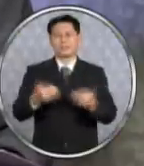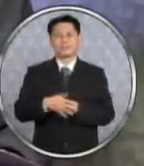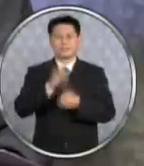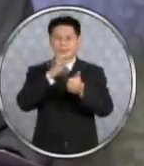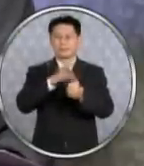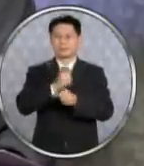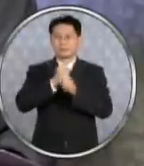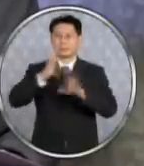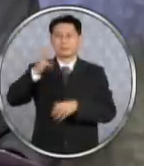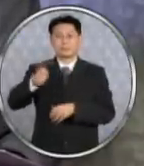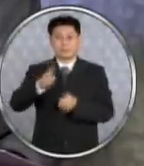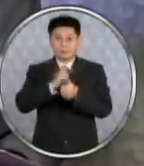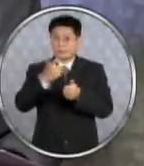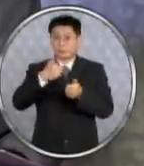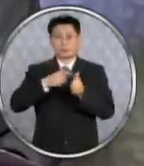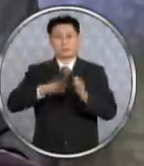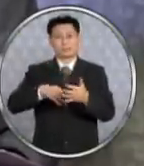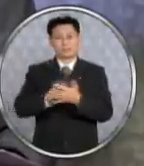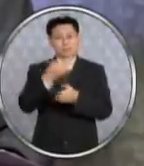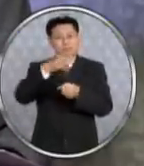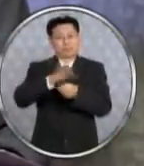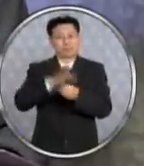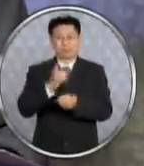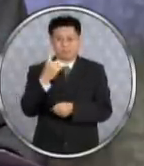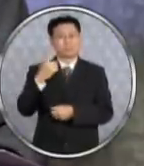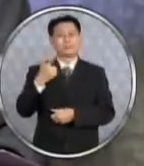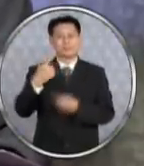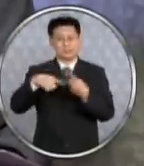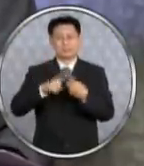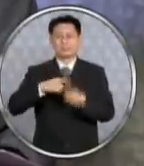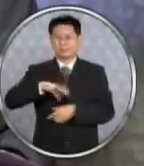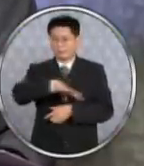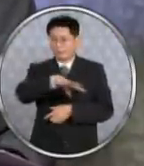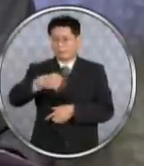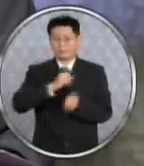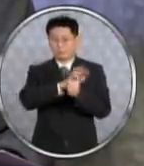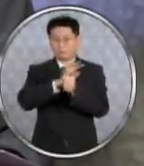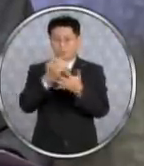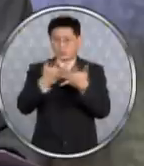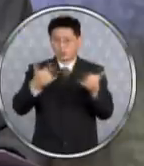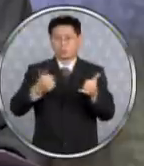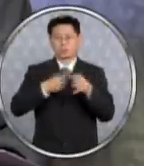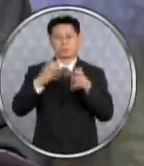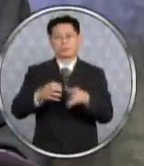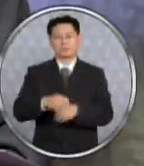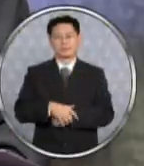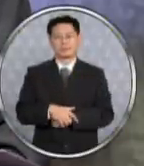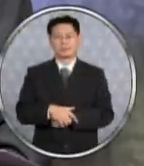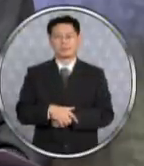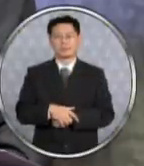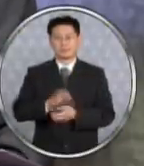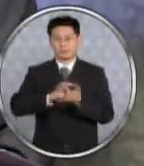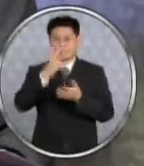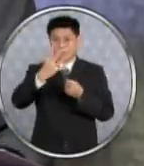讲，这些照顾不是只发津贴，必须要有一个全面性的公共服务的网络的建构。所以我